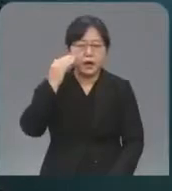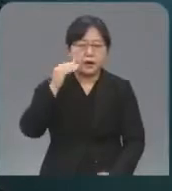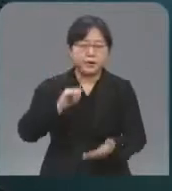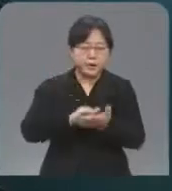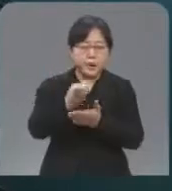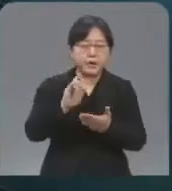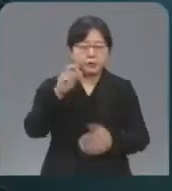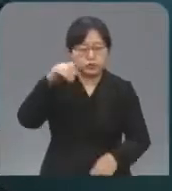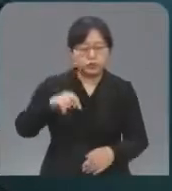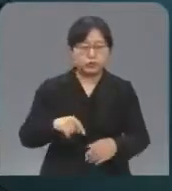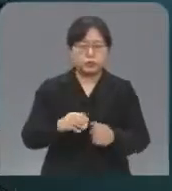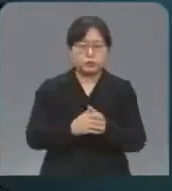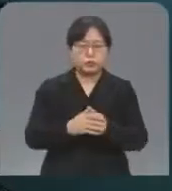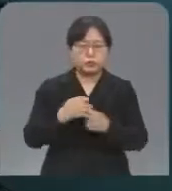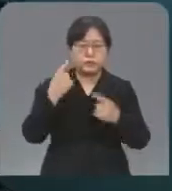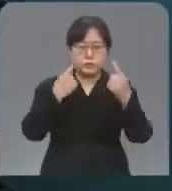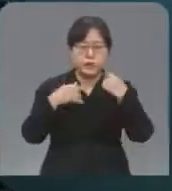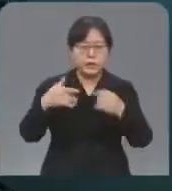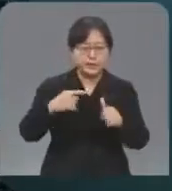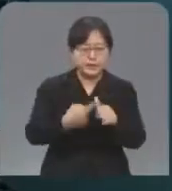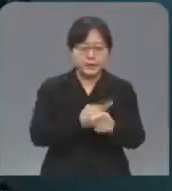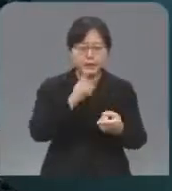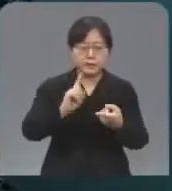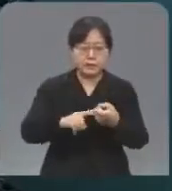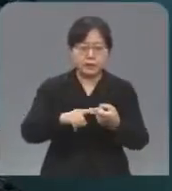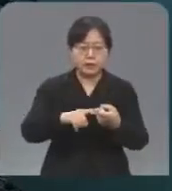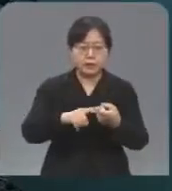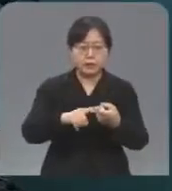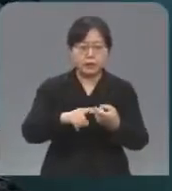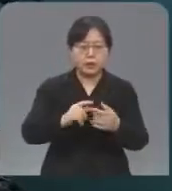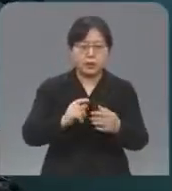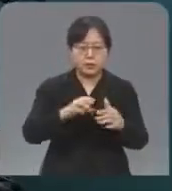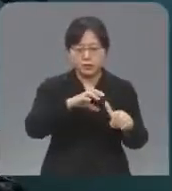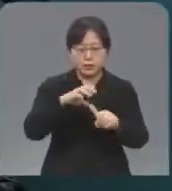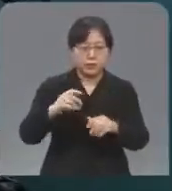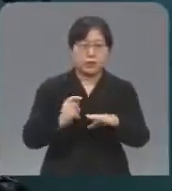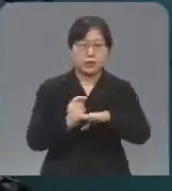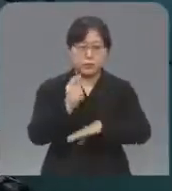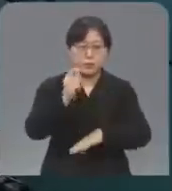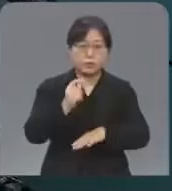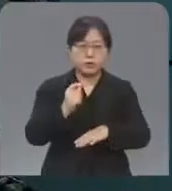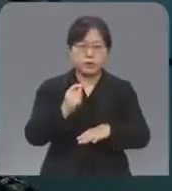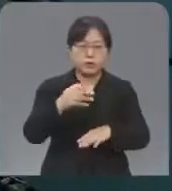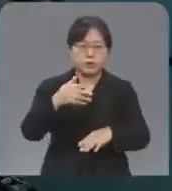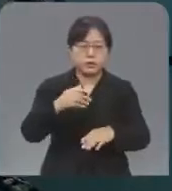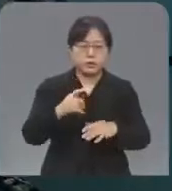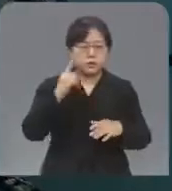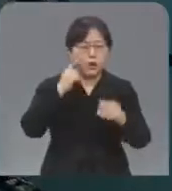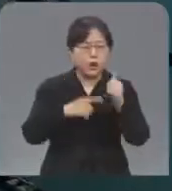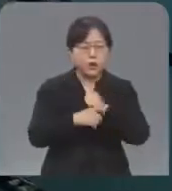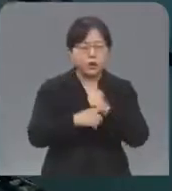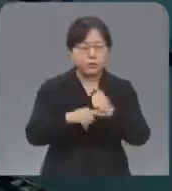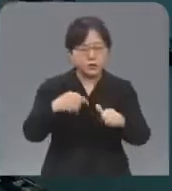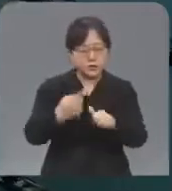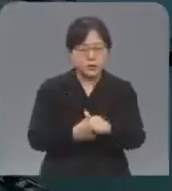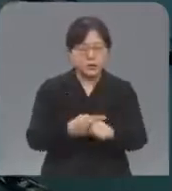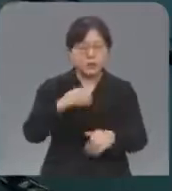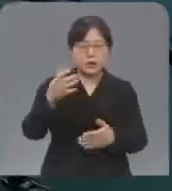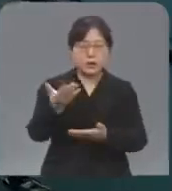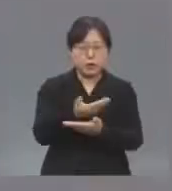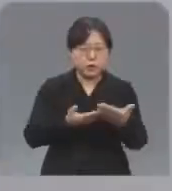항공우주과학의 산실이자 훼손되지 않은 자연 그대로를 간직한 고흥. 첨단과 자연이 어우러진 미래